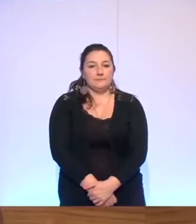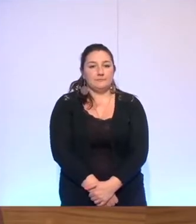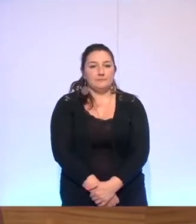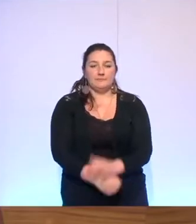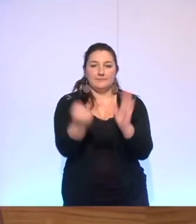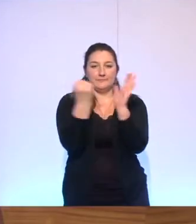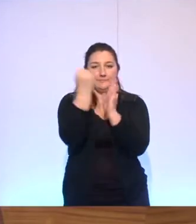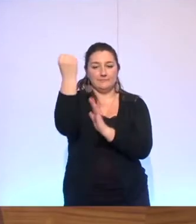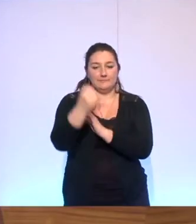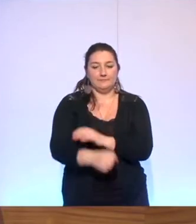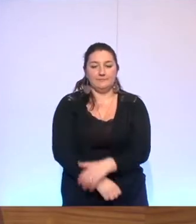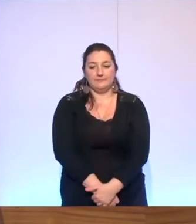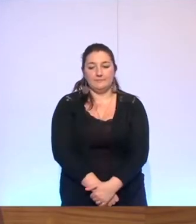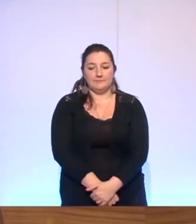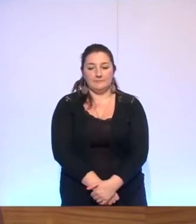Pour.